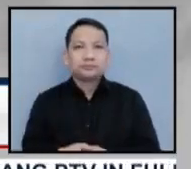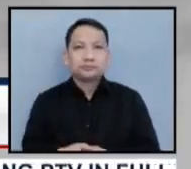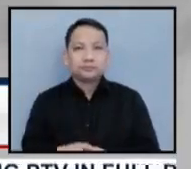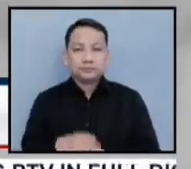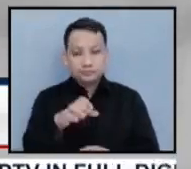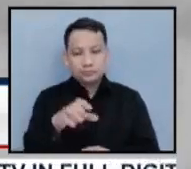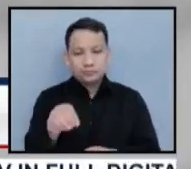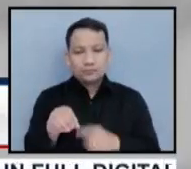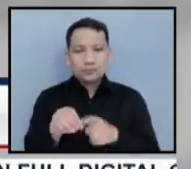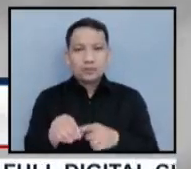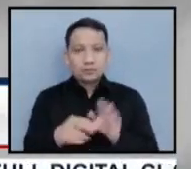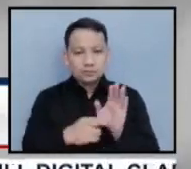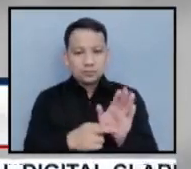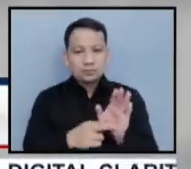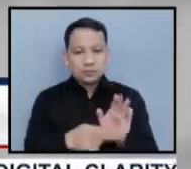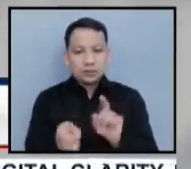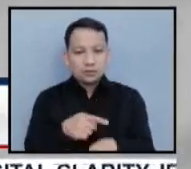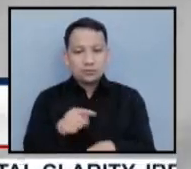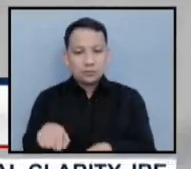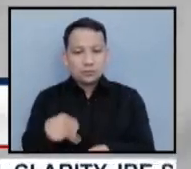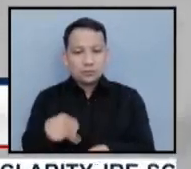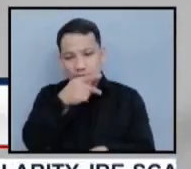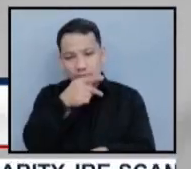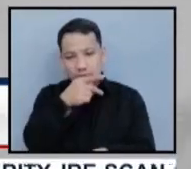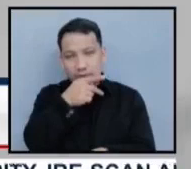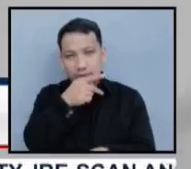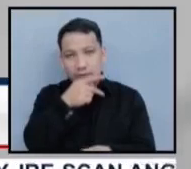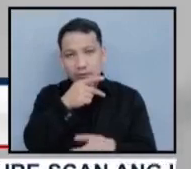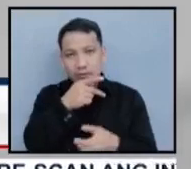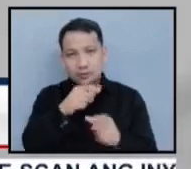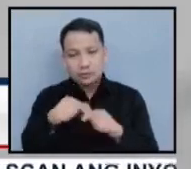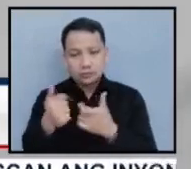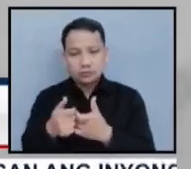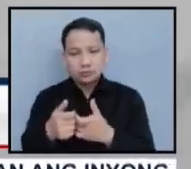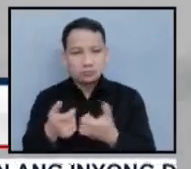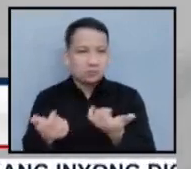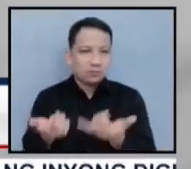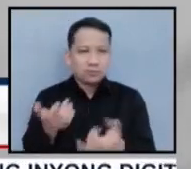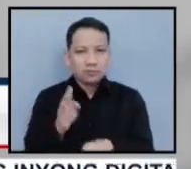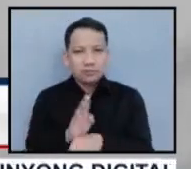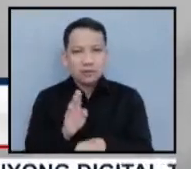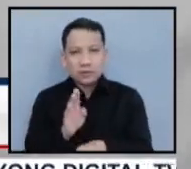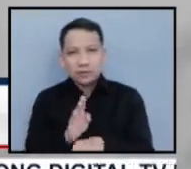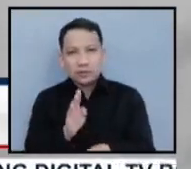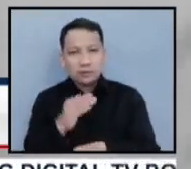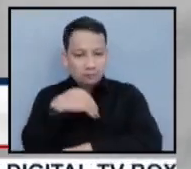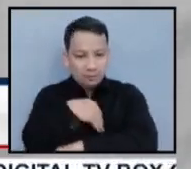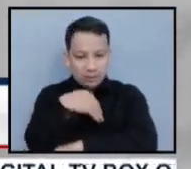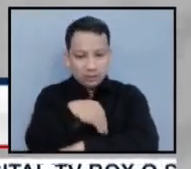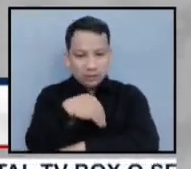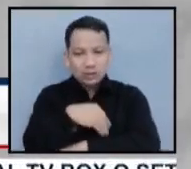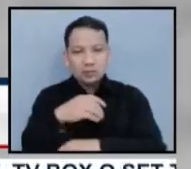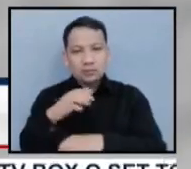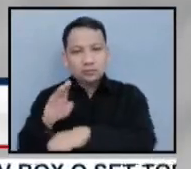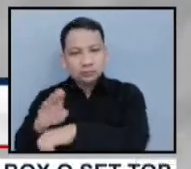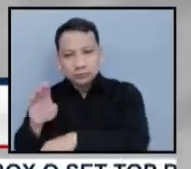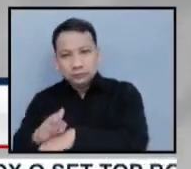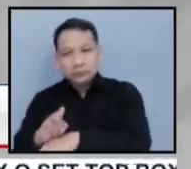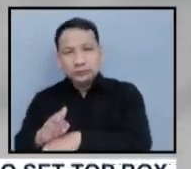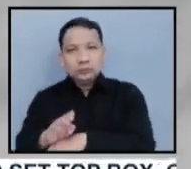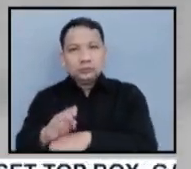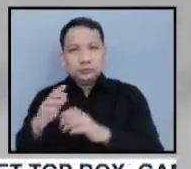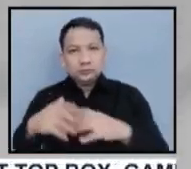isang kinatawan mula sa pribadong sektor gaya ng banking, business o infrastructure sector ang itatalaga ng Pangulo.